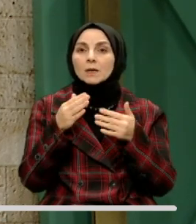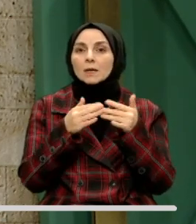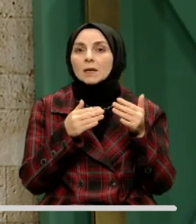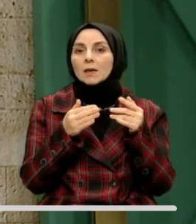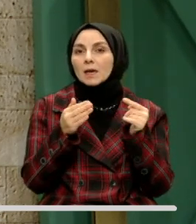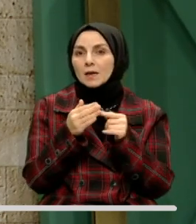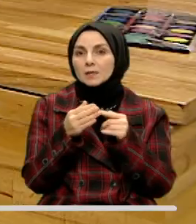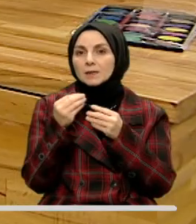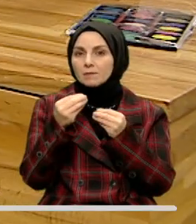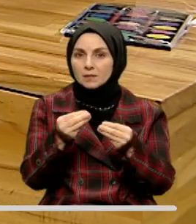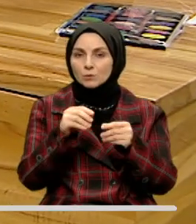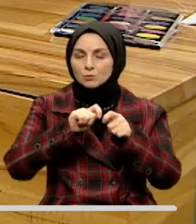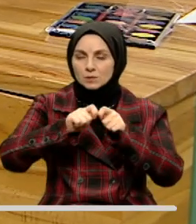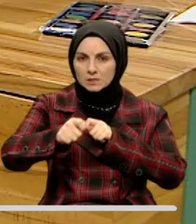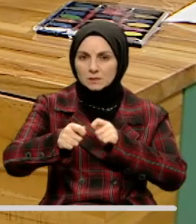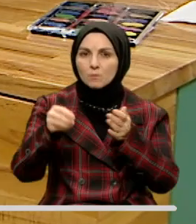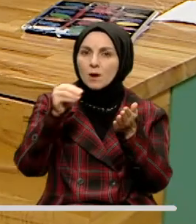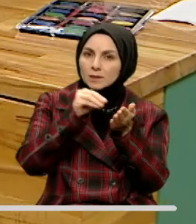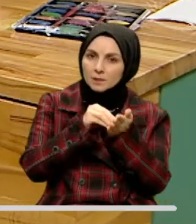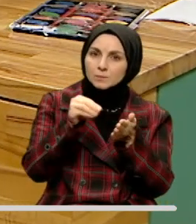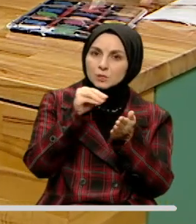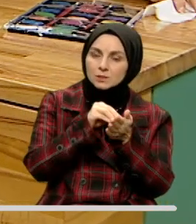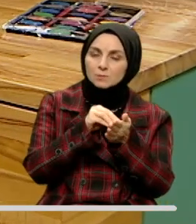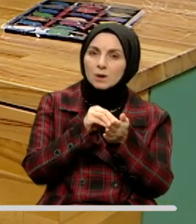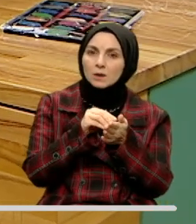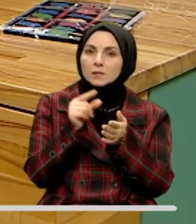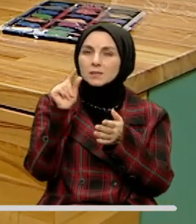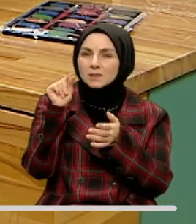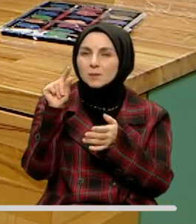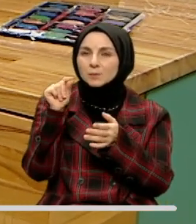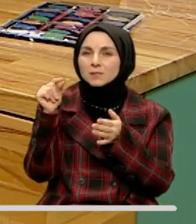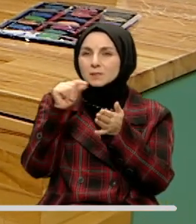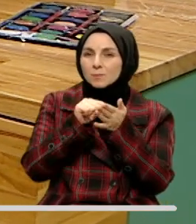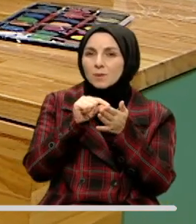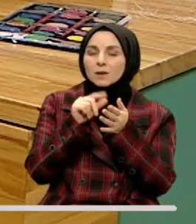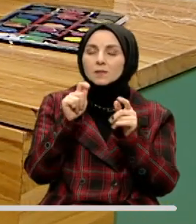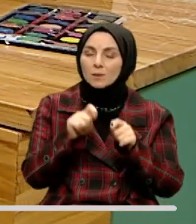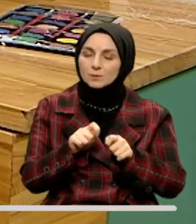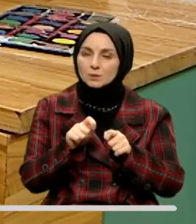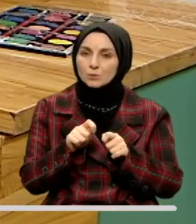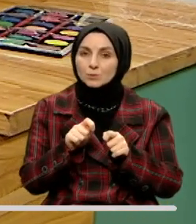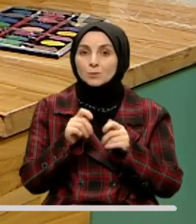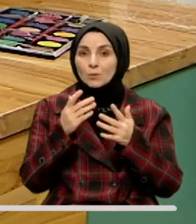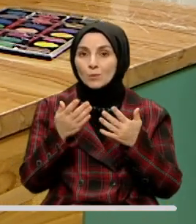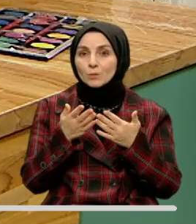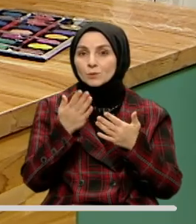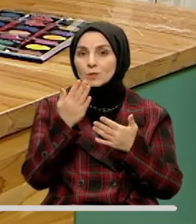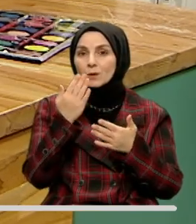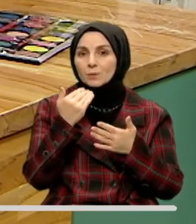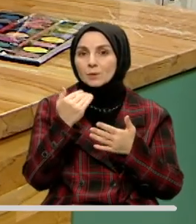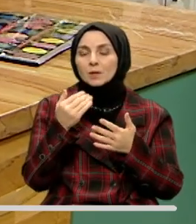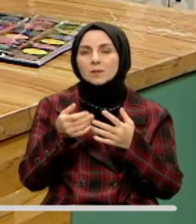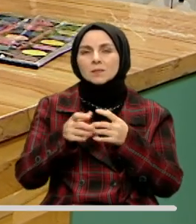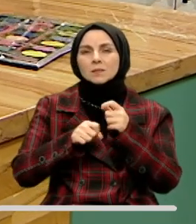yırtma, yapıştırma. Öncelikle çocuk buruşturuyor, kağıdı buruşturuyor. Çünkü şu hareketi